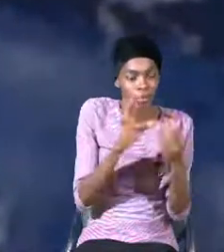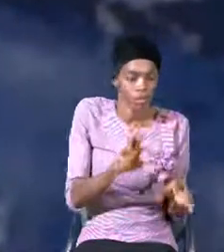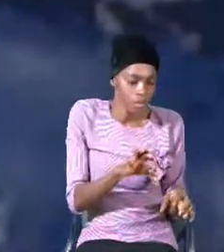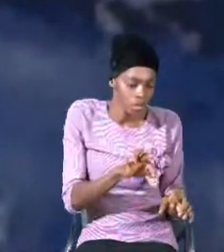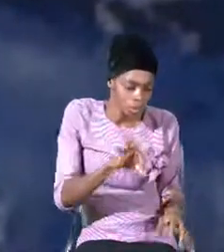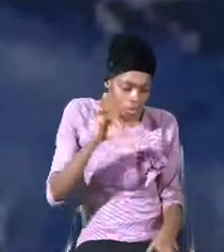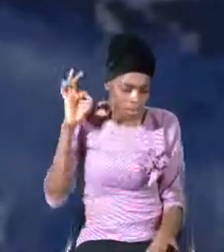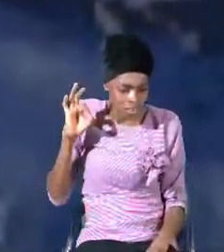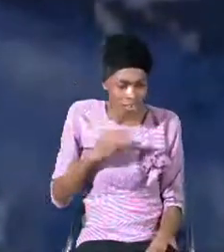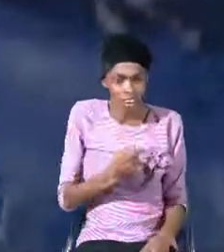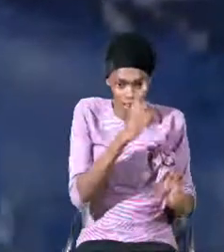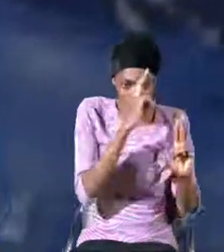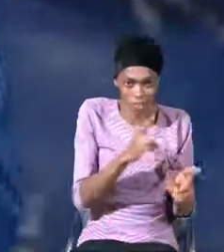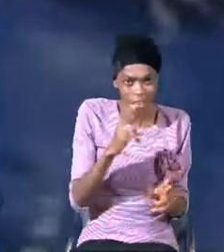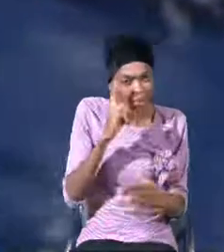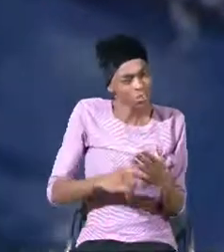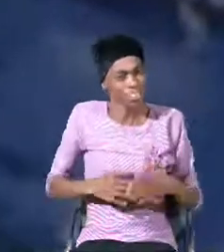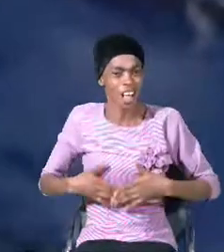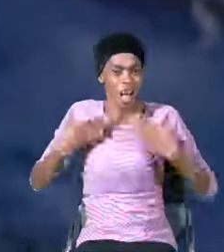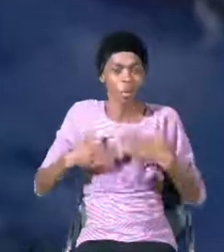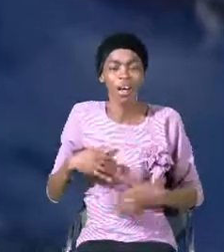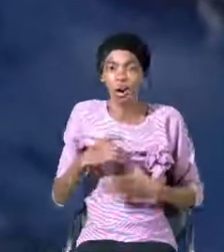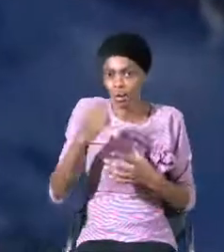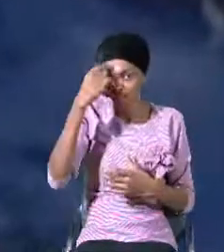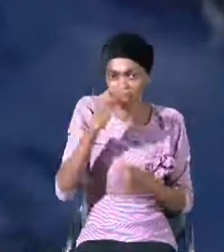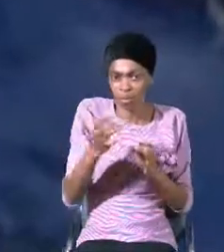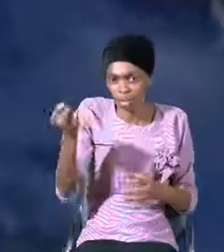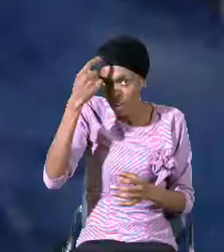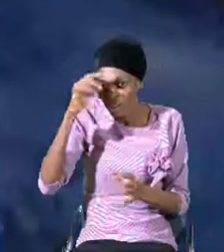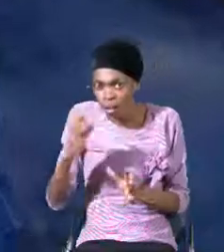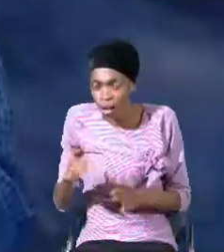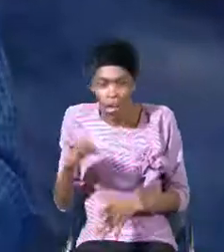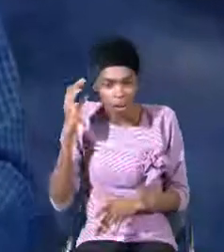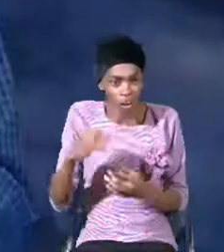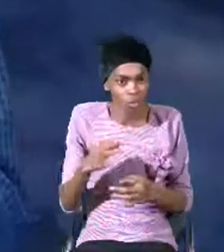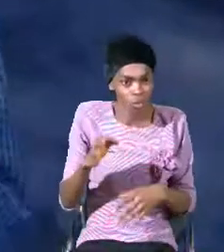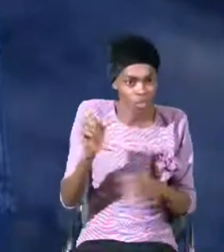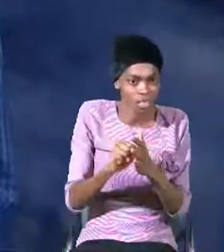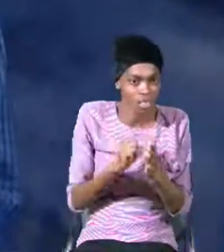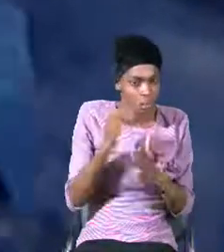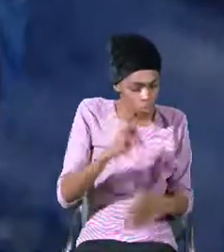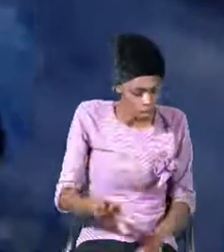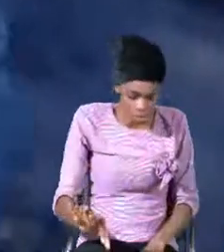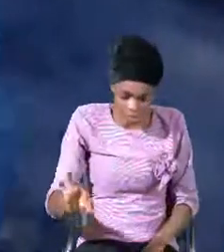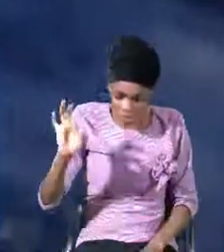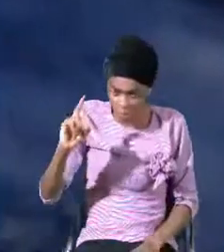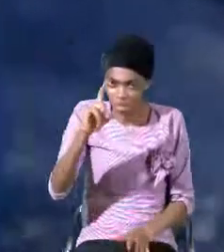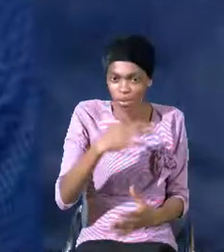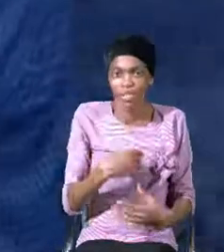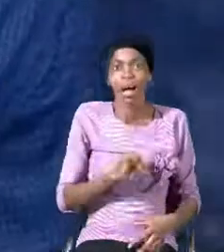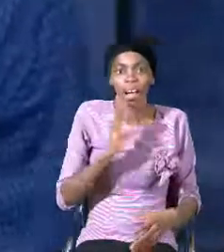t'honore? Quel honneur. Si le gouverneur de notre état te cherche et dit, je vais